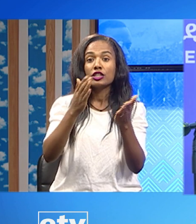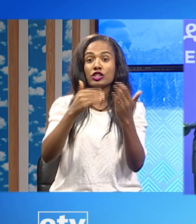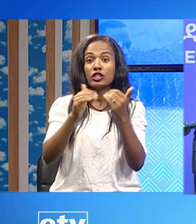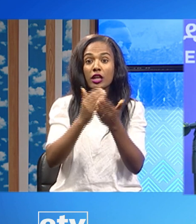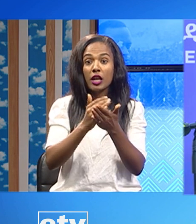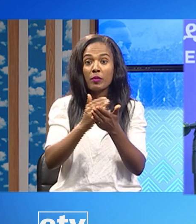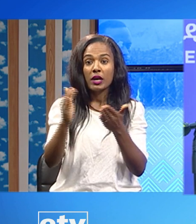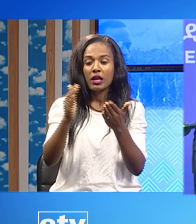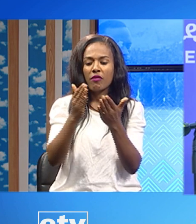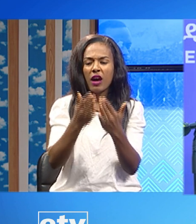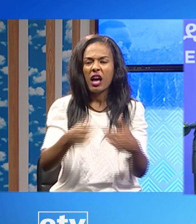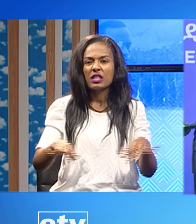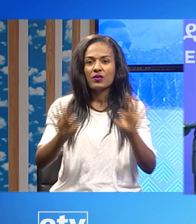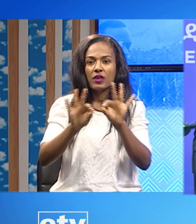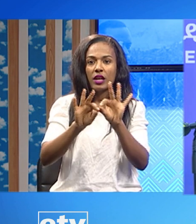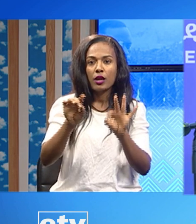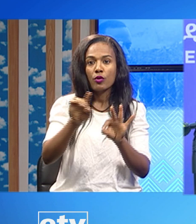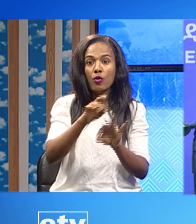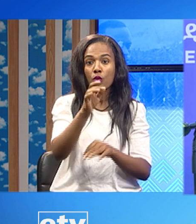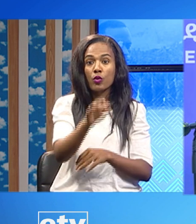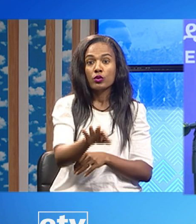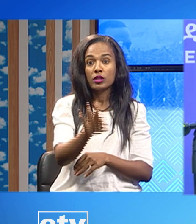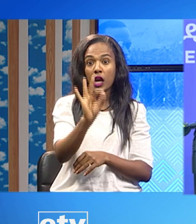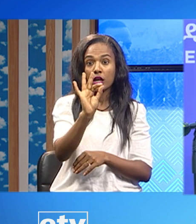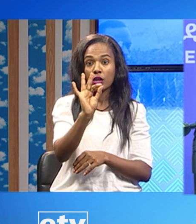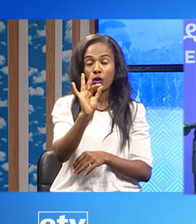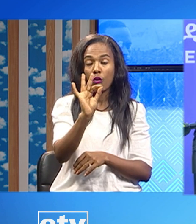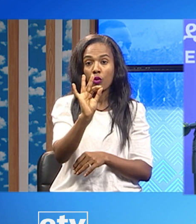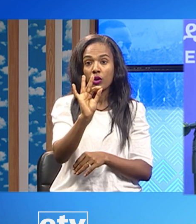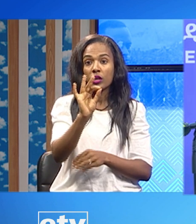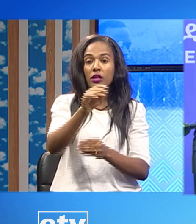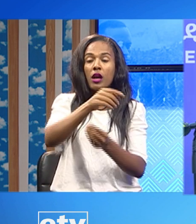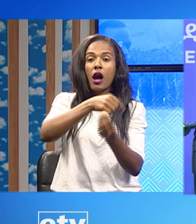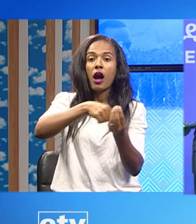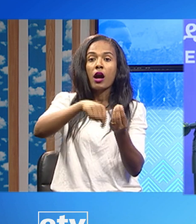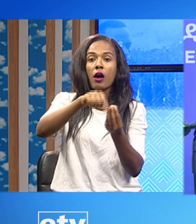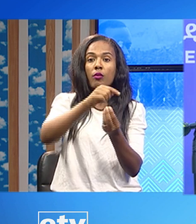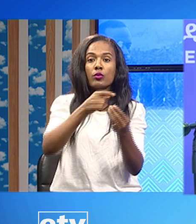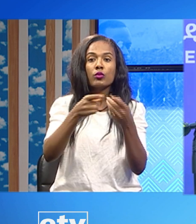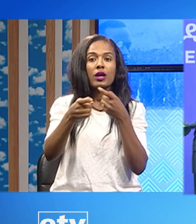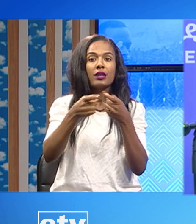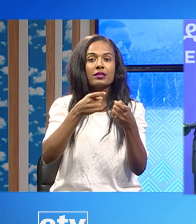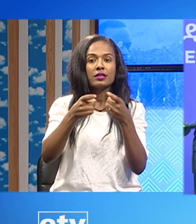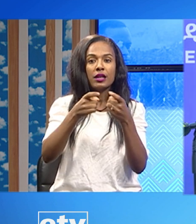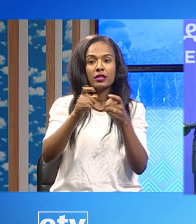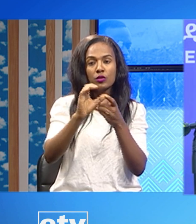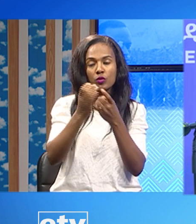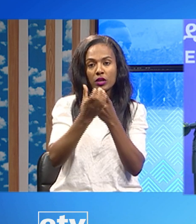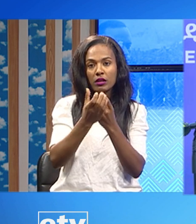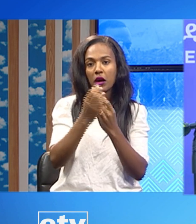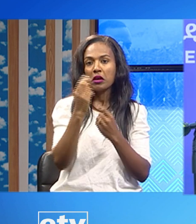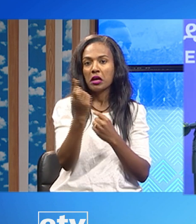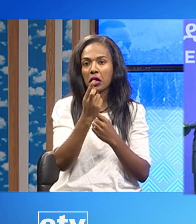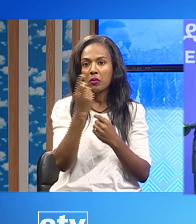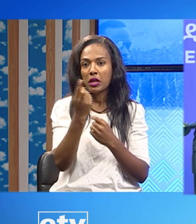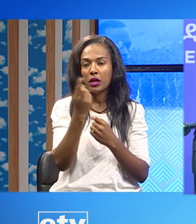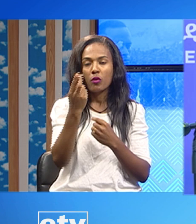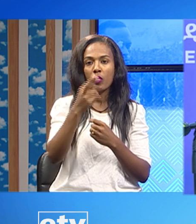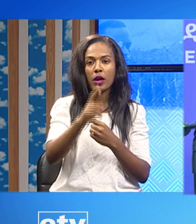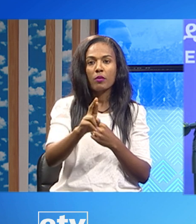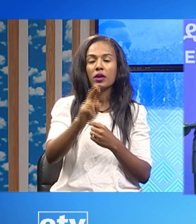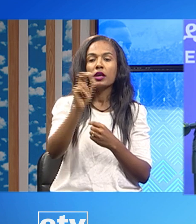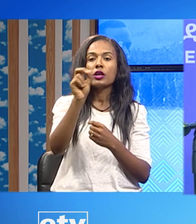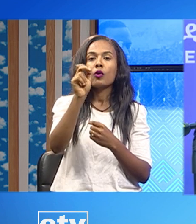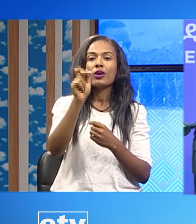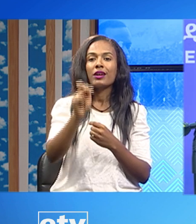ለመቅረፍ አስፈላጊ ሆኖ ሲያገኘው የአካባቢውን የአስተዳደር መዋቅር ማለትም የቀበሌ ወይም